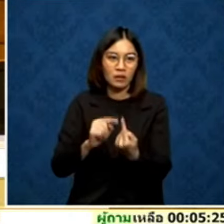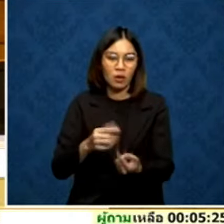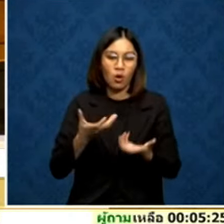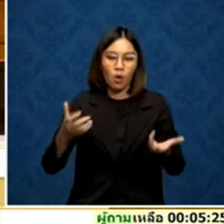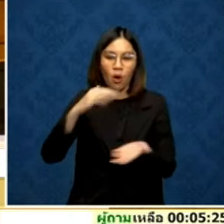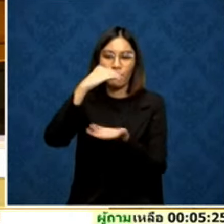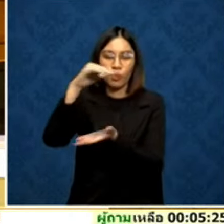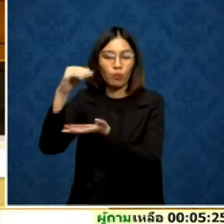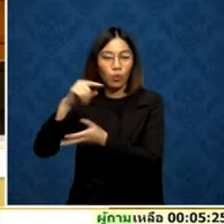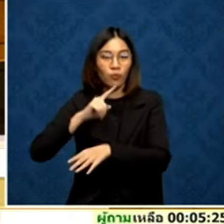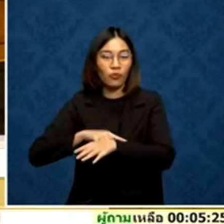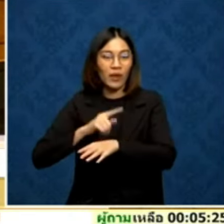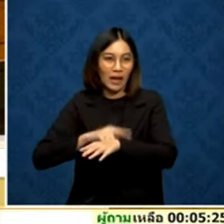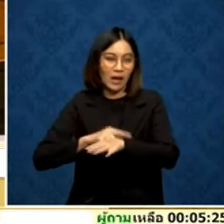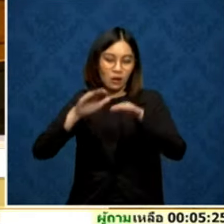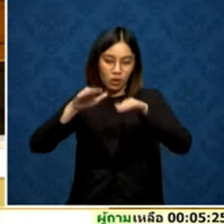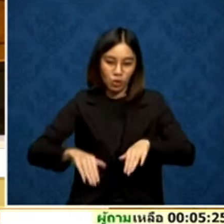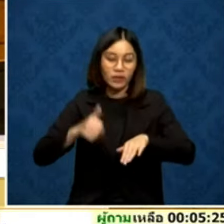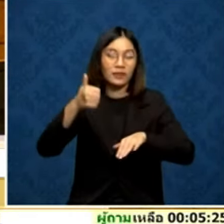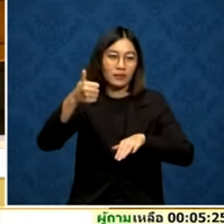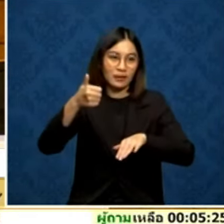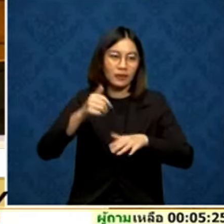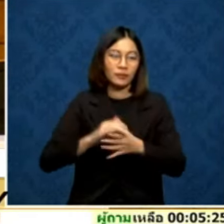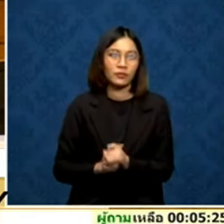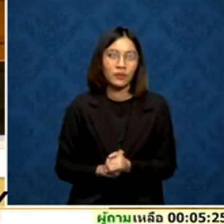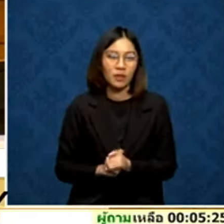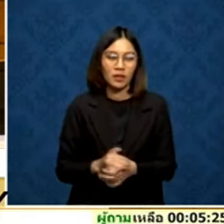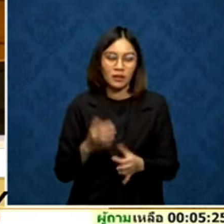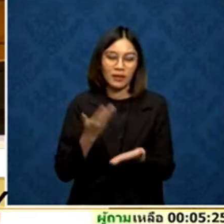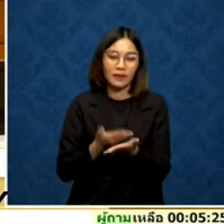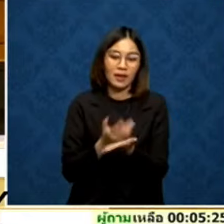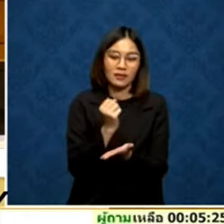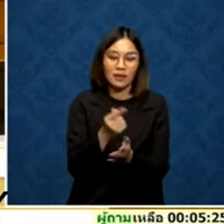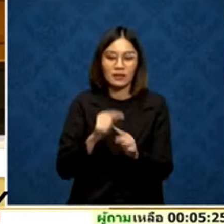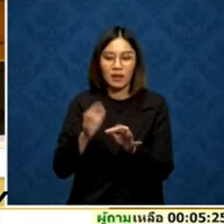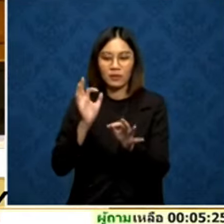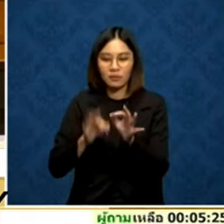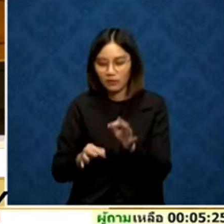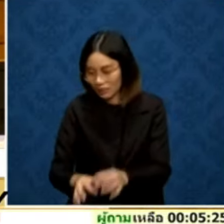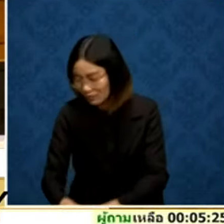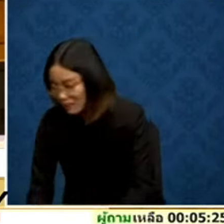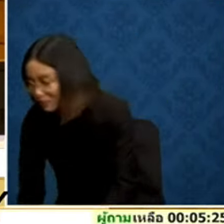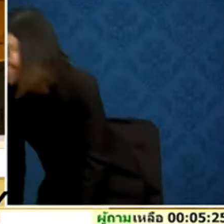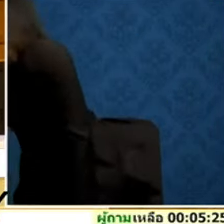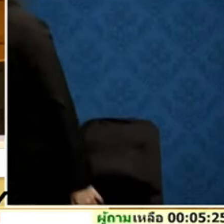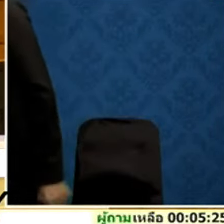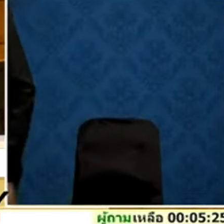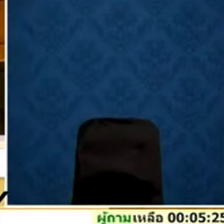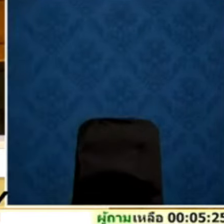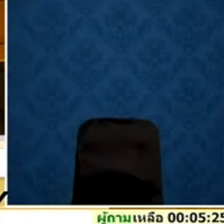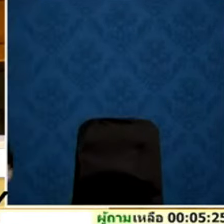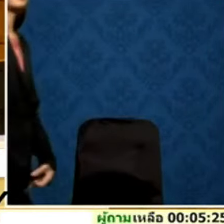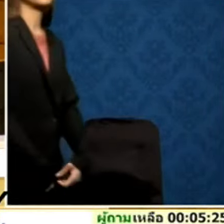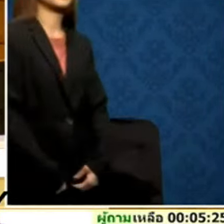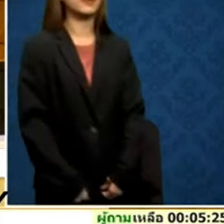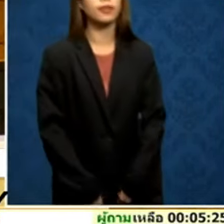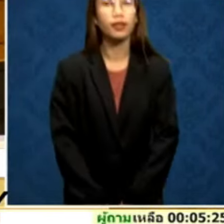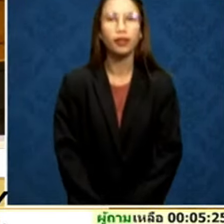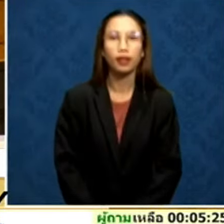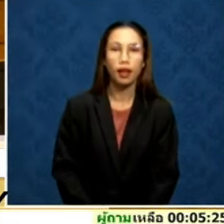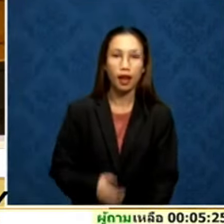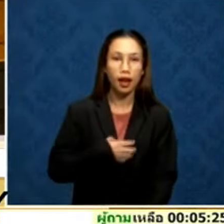ค้าจากทั่วโลกมานะครับประหยัดรายจ่ายด้วยแต่ว่าอีกเรื่องนึงที่น่าสำคัญก็คือว่าอยากให้ฝากเป็นข้อคิดไว้ว่า